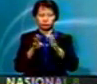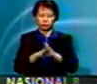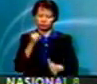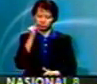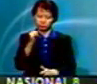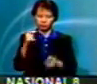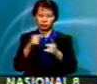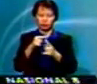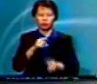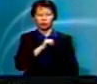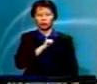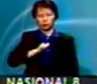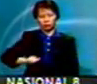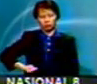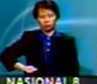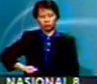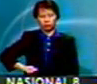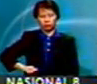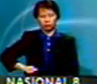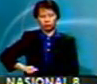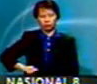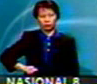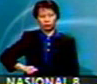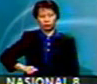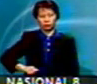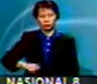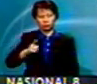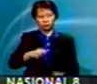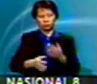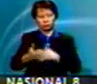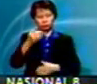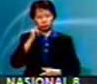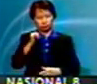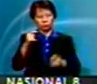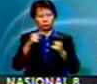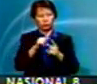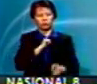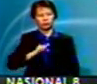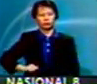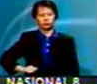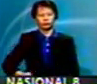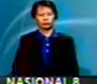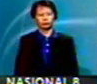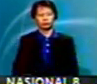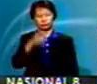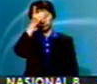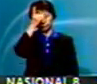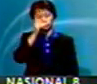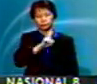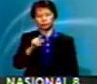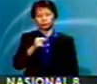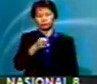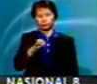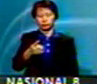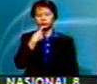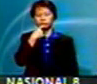penderhakaan kepada Duli Yang Maha Mulia Seri Paduka Baginda Yang di-Pertuan Agong. Datuk Seri Dr. Ahmad Zahid